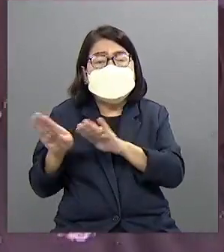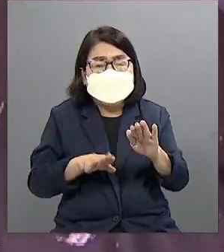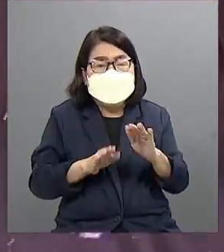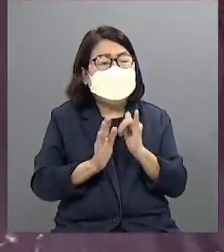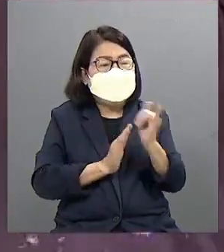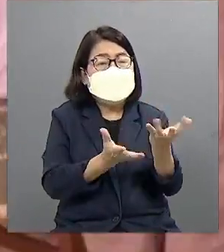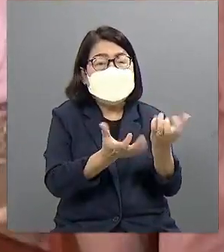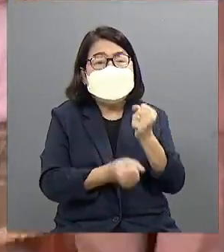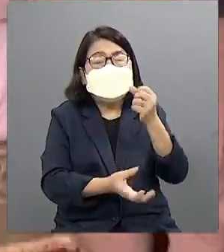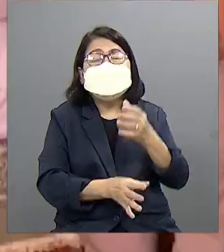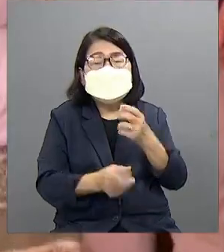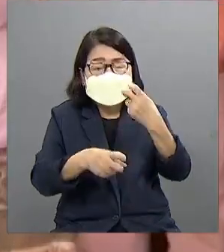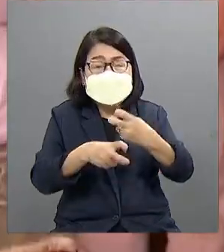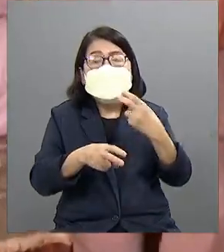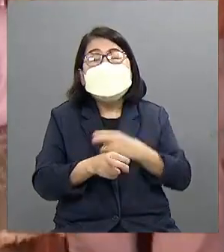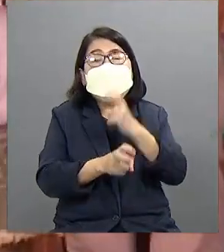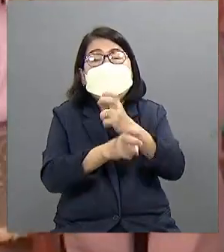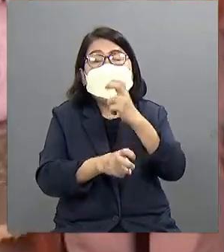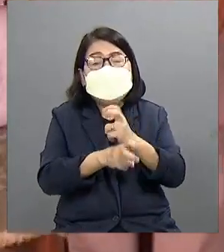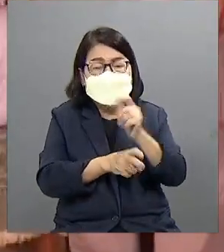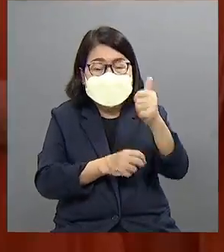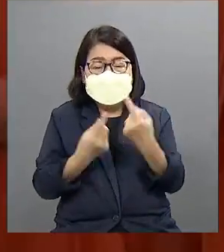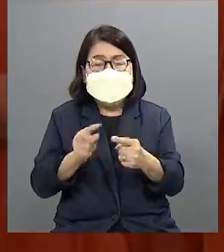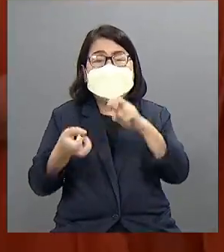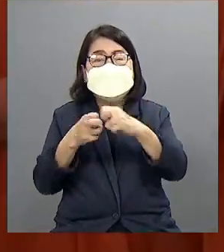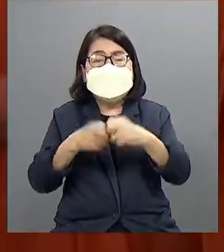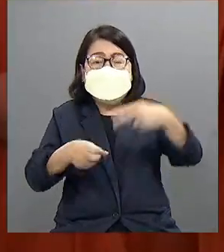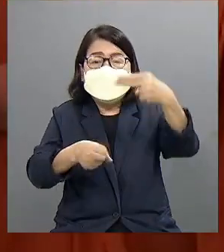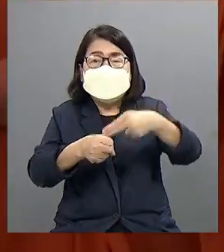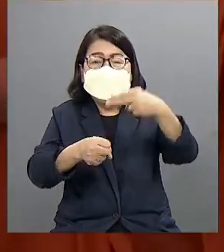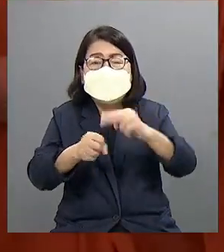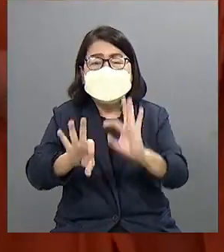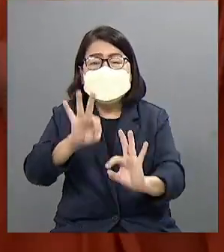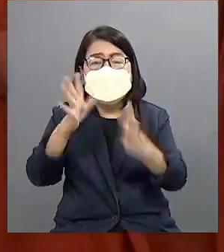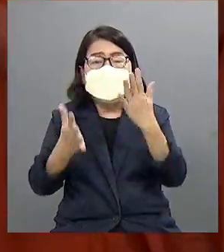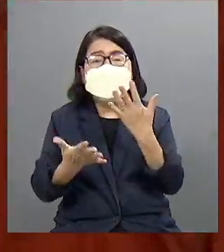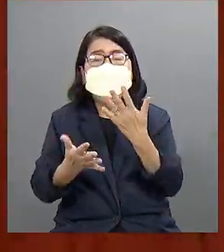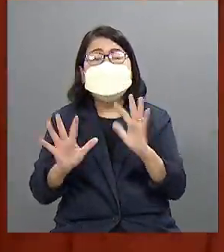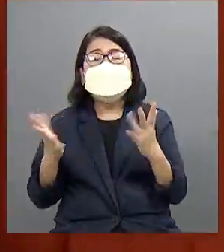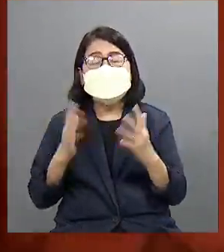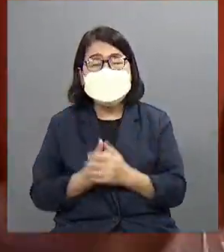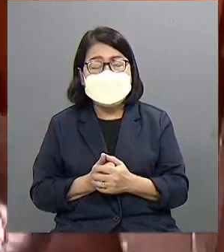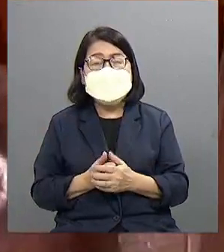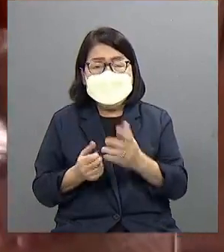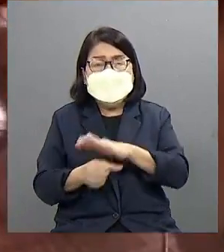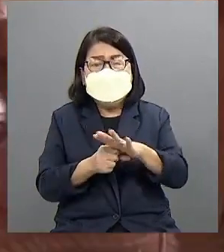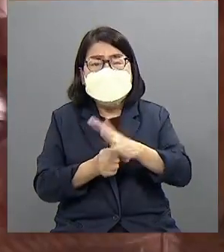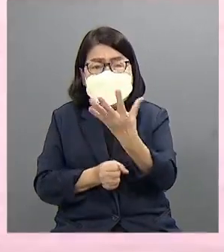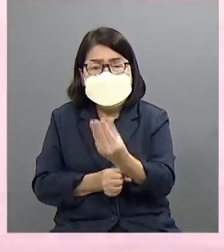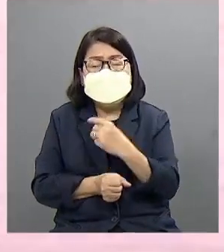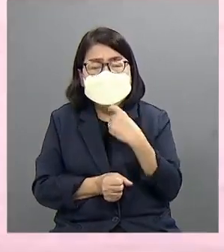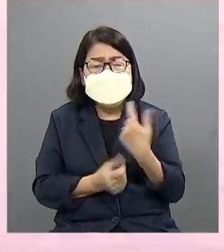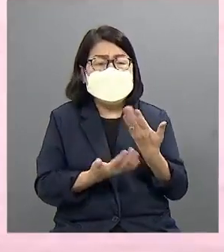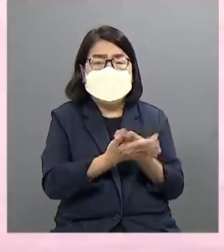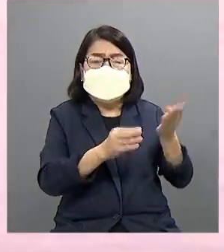มันเชื้อเพลิงเพราะว่าน้ำมันเชื้อเพลิงมันขึ้นราคาสูงมากแต่เราก็พอยังเหลืออยู่แล้วก็เป็นพวกอุปกรณ์ถุ